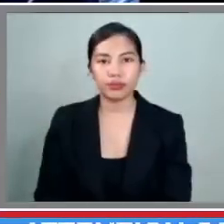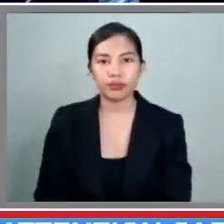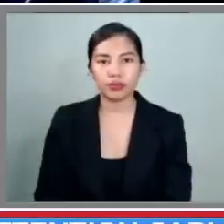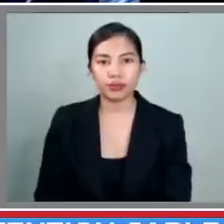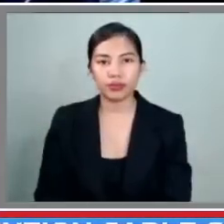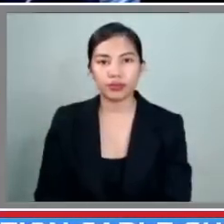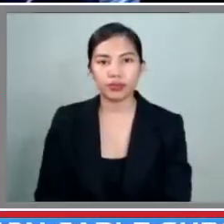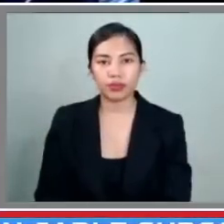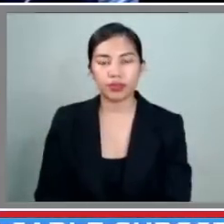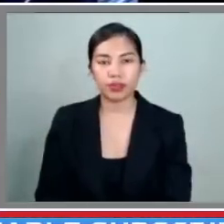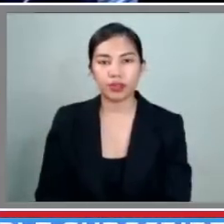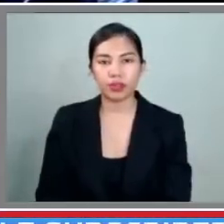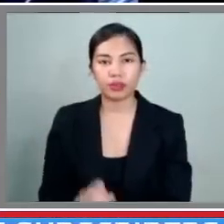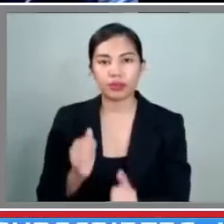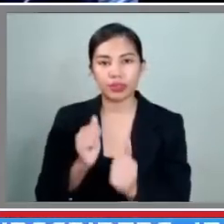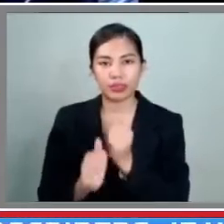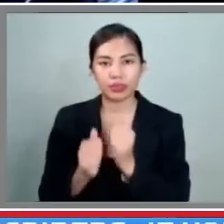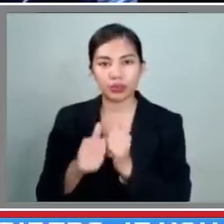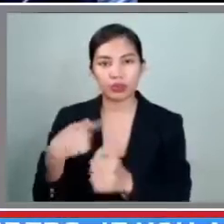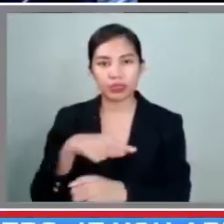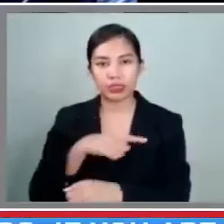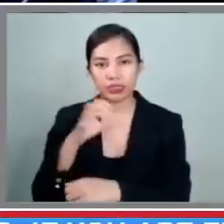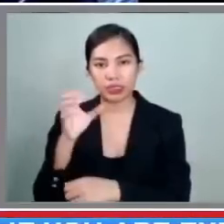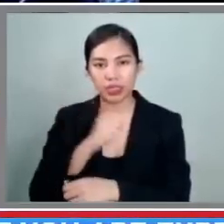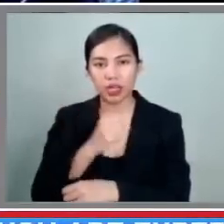that time, ay pinoproject po natin kung ilan ba yung